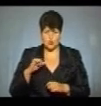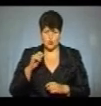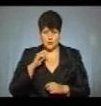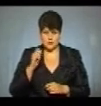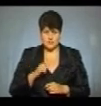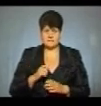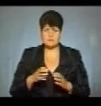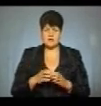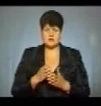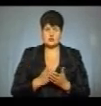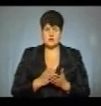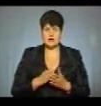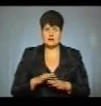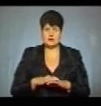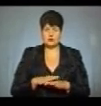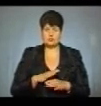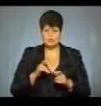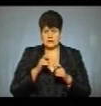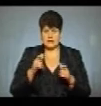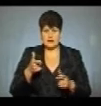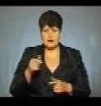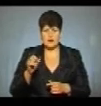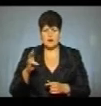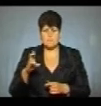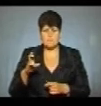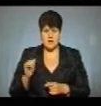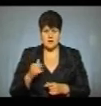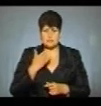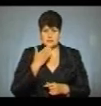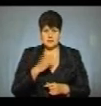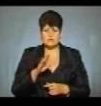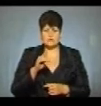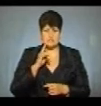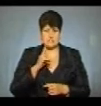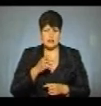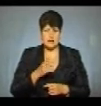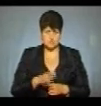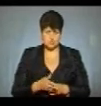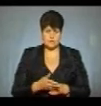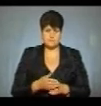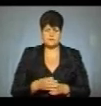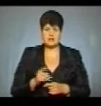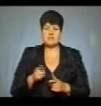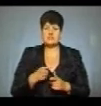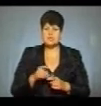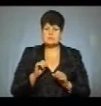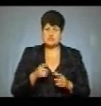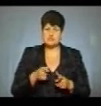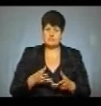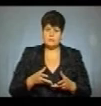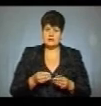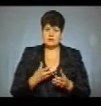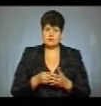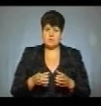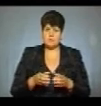від партії «Слуга народу» були крики «Ганьба» в її бік. І я запитав Володимира Зеленського, чи зможе він вплинути на свою партію